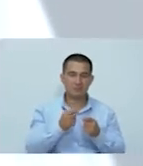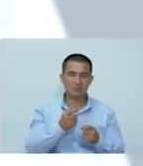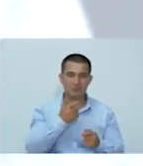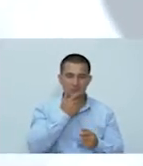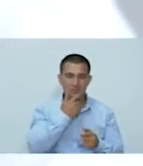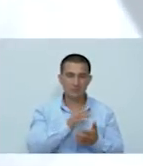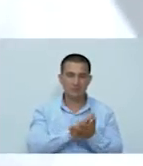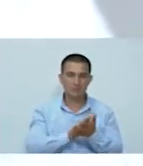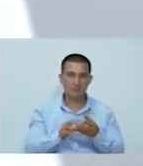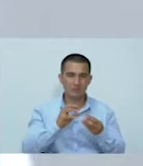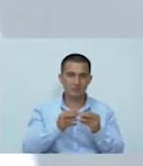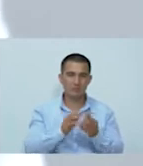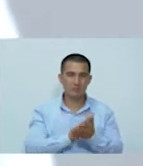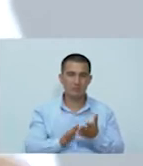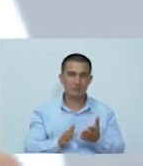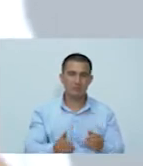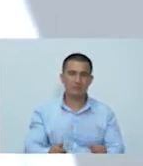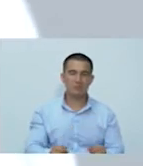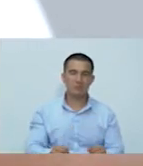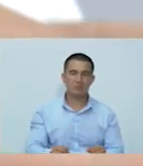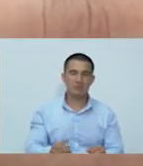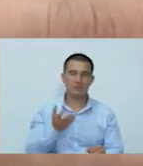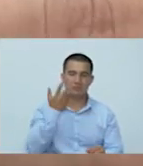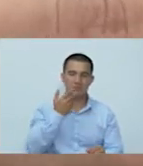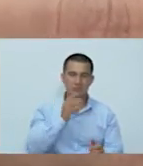o'xshab. Shunda zich